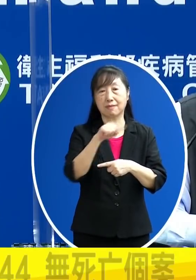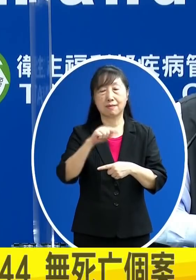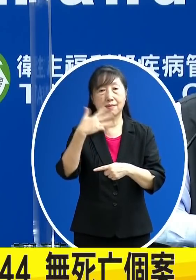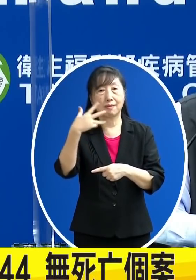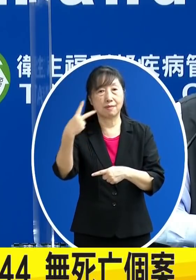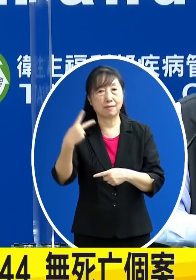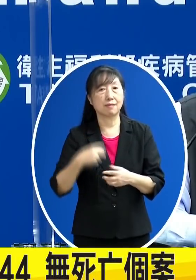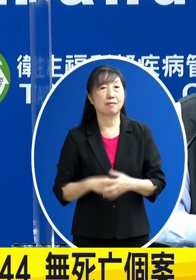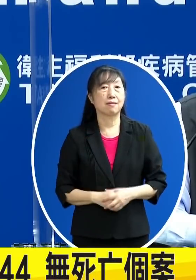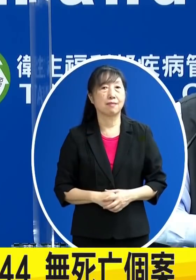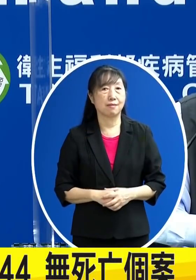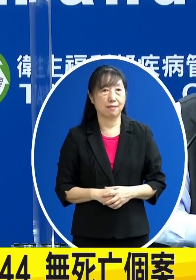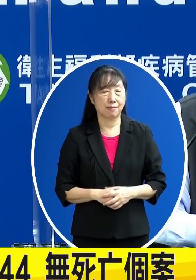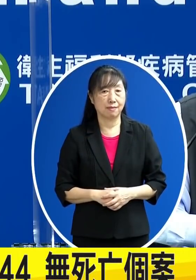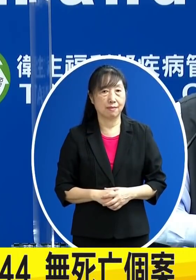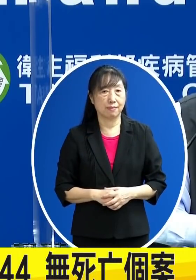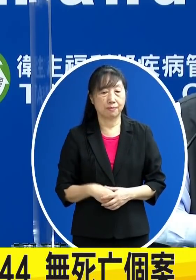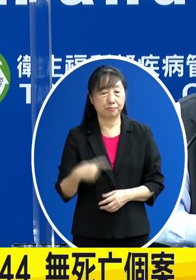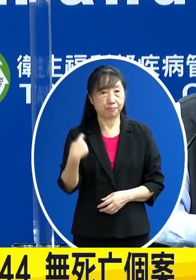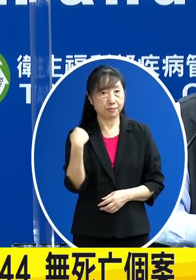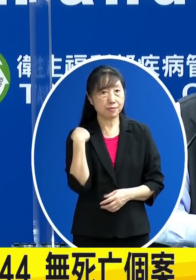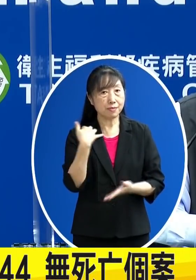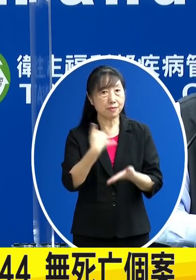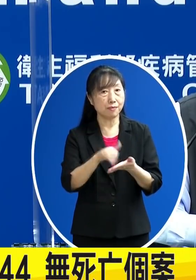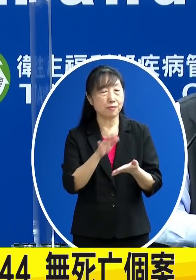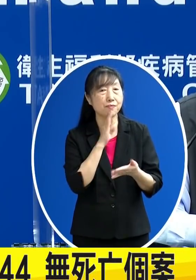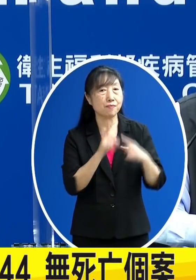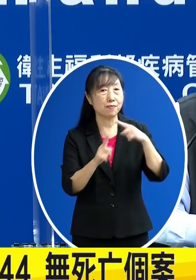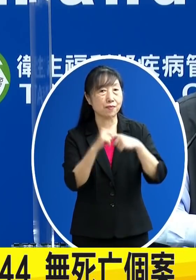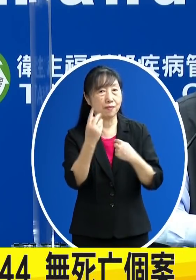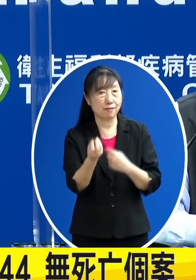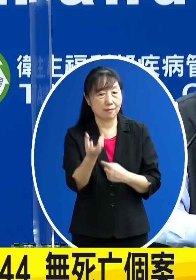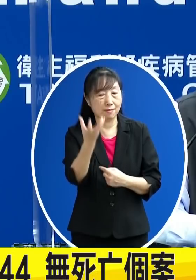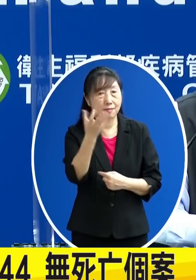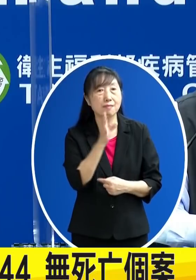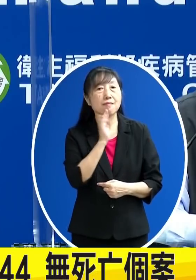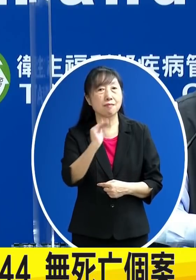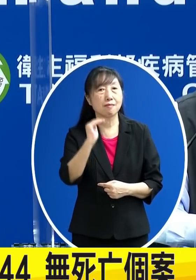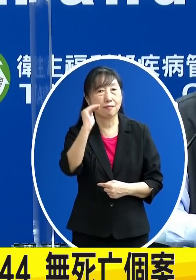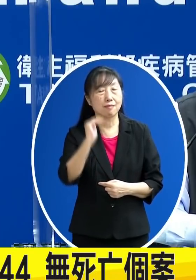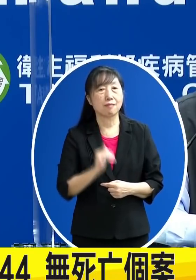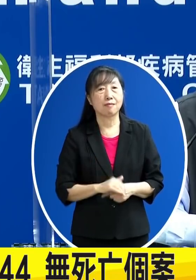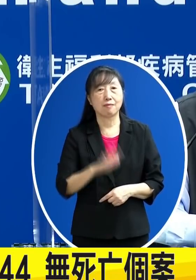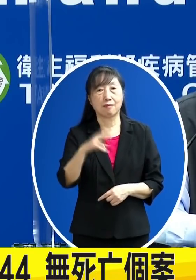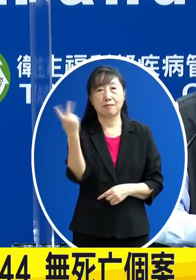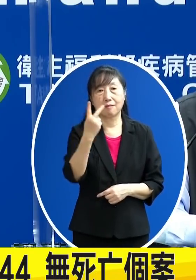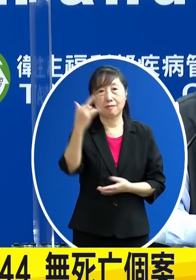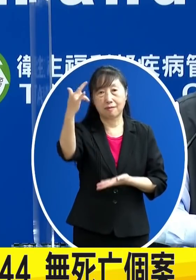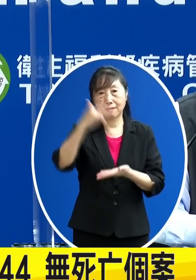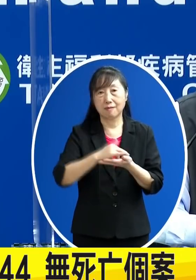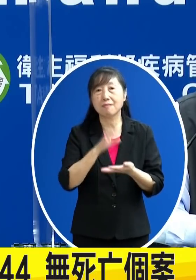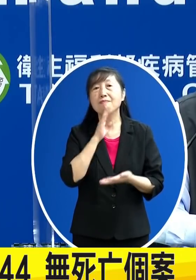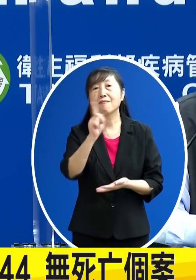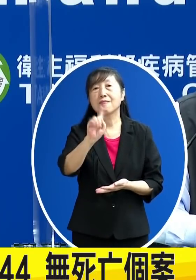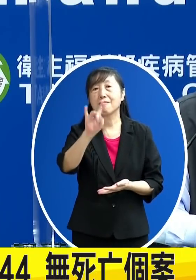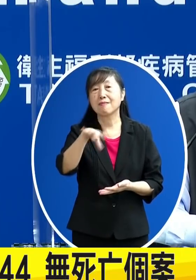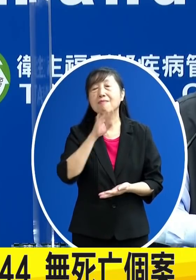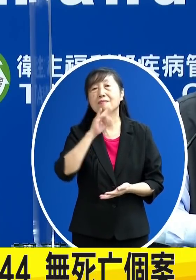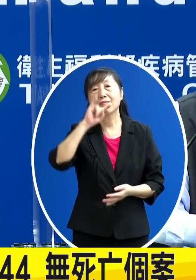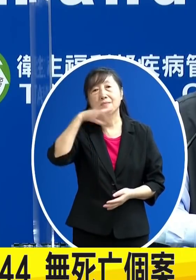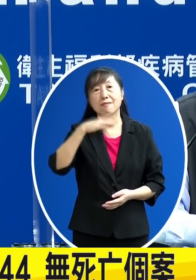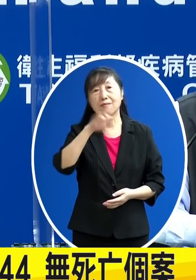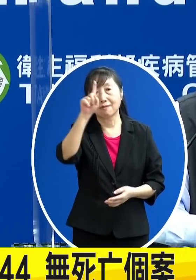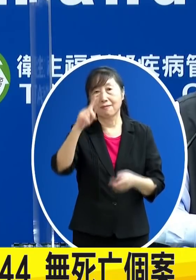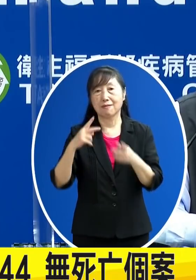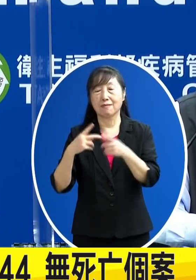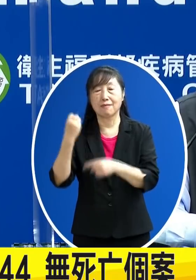好，最新的疫情部分，我们赶快来看一下记者会现场。 比较高的哈，那主要有两班从越南的，一班从新加